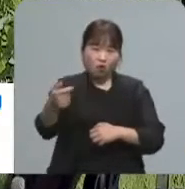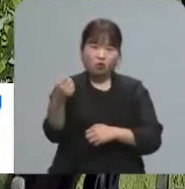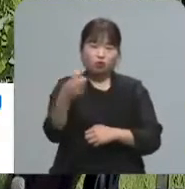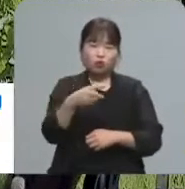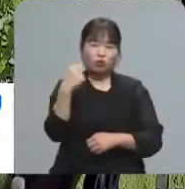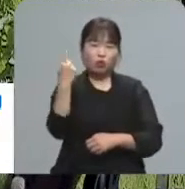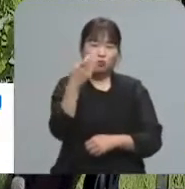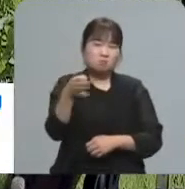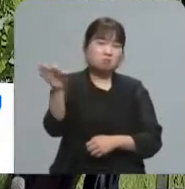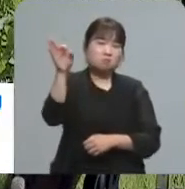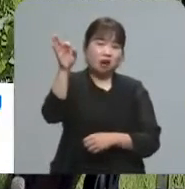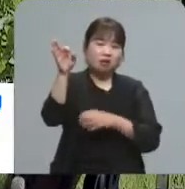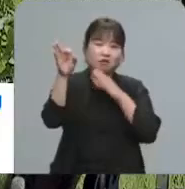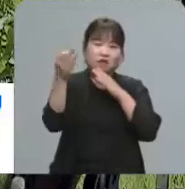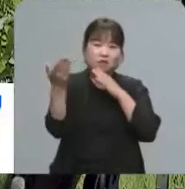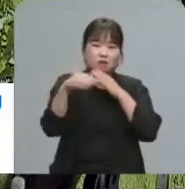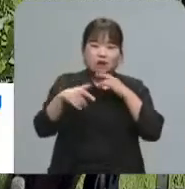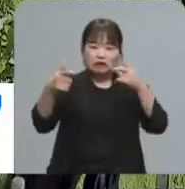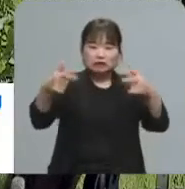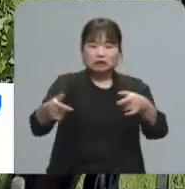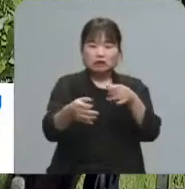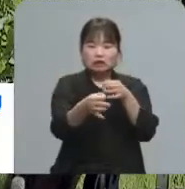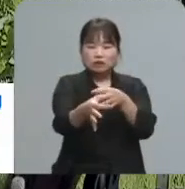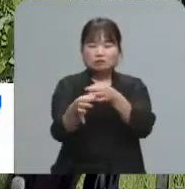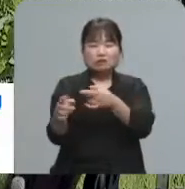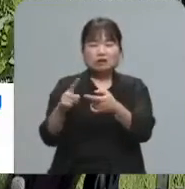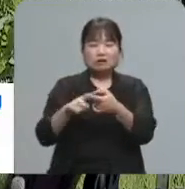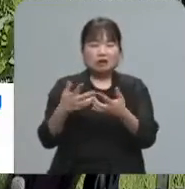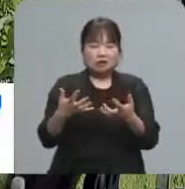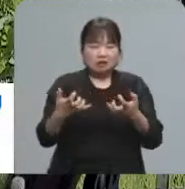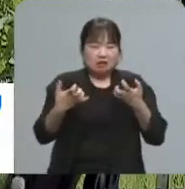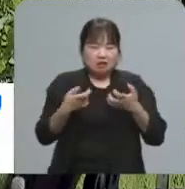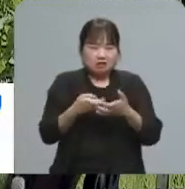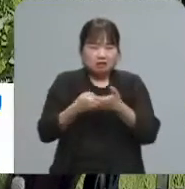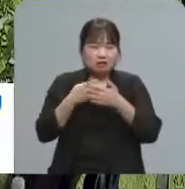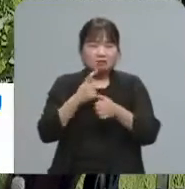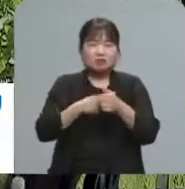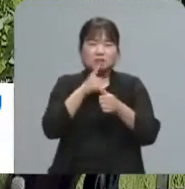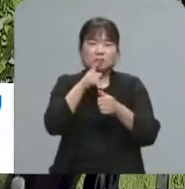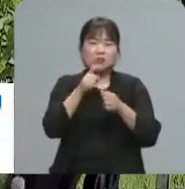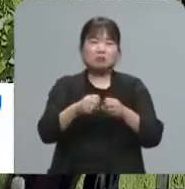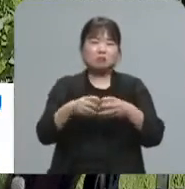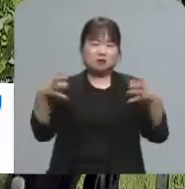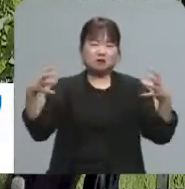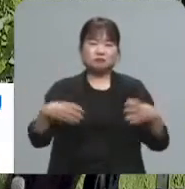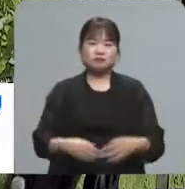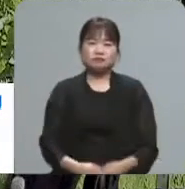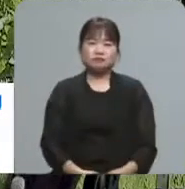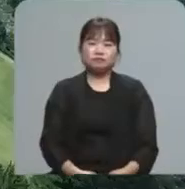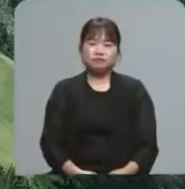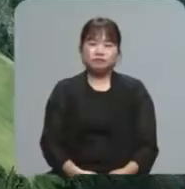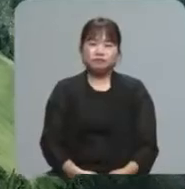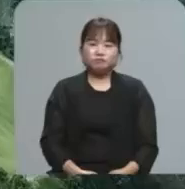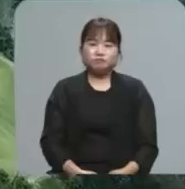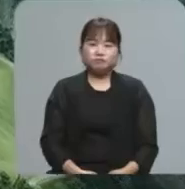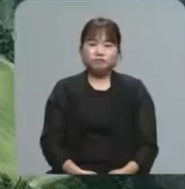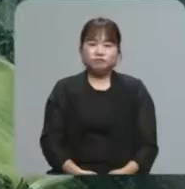인상했는데 정작 지역 공원 사업에는 소극적이어서 빈축을 사고 있습니다. 보도에 진희정 기자입니다.